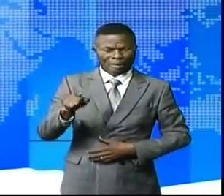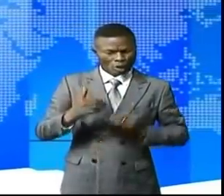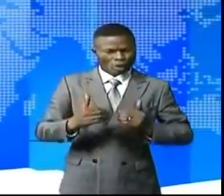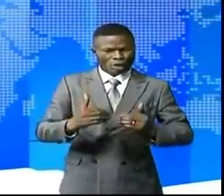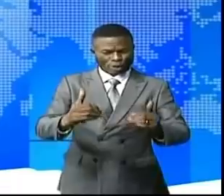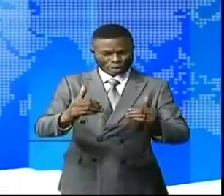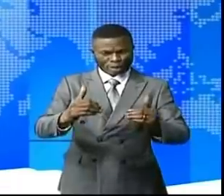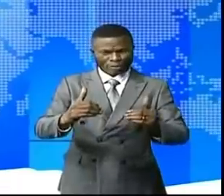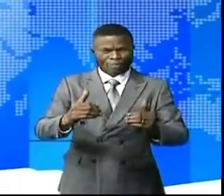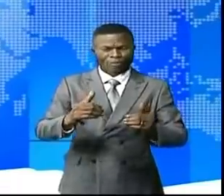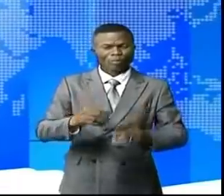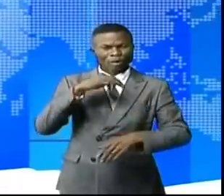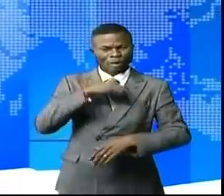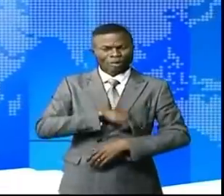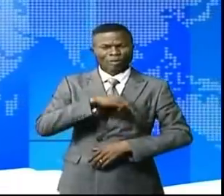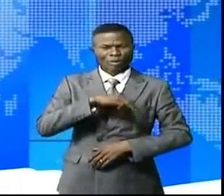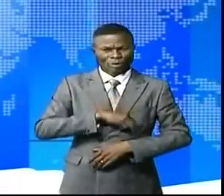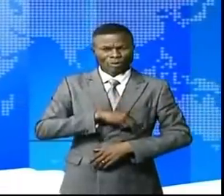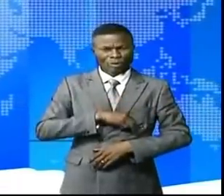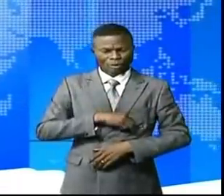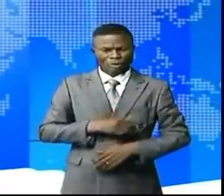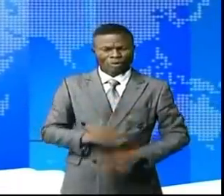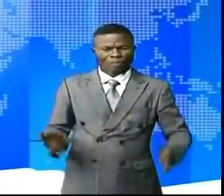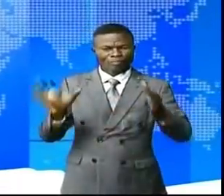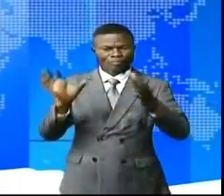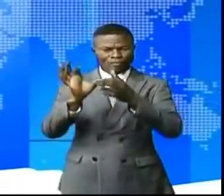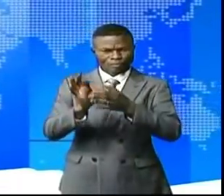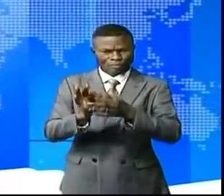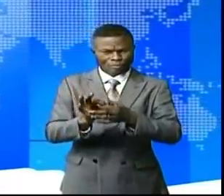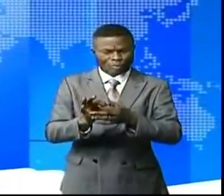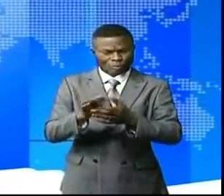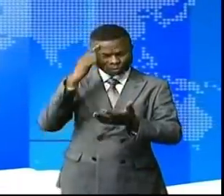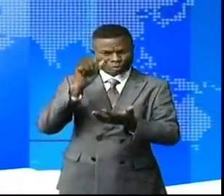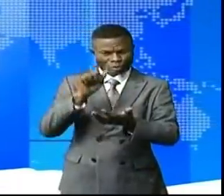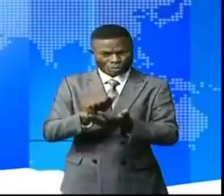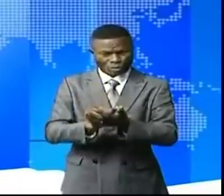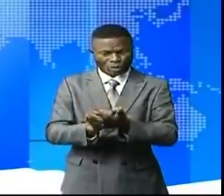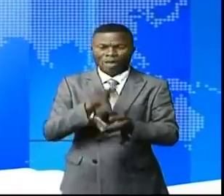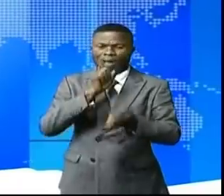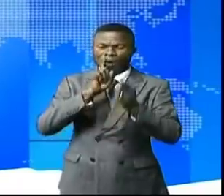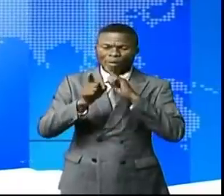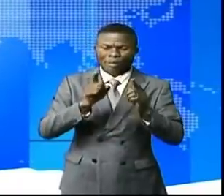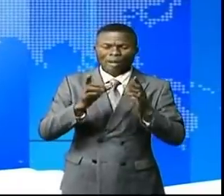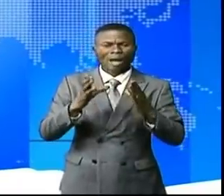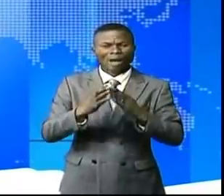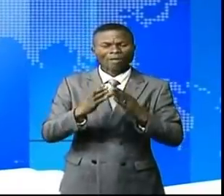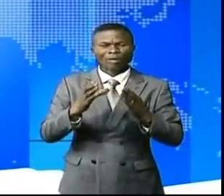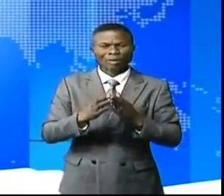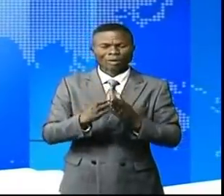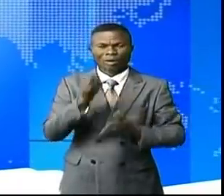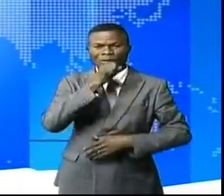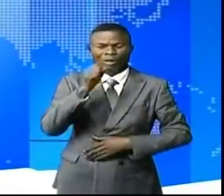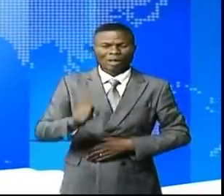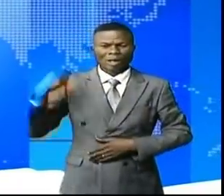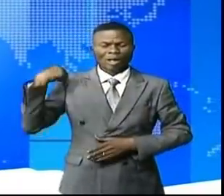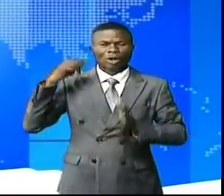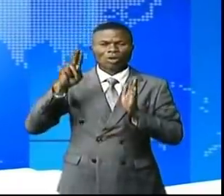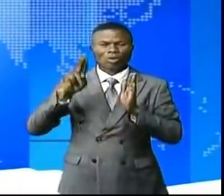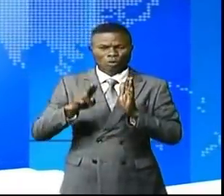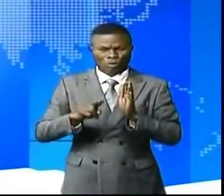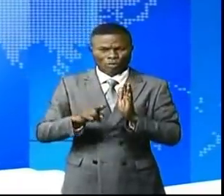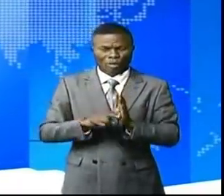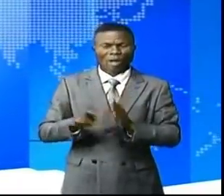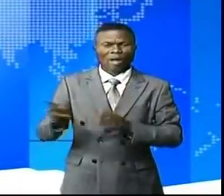à poursuivre leur mission de réconciliation. Pour ce faire, ils ont échangé avec l'ancien gouverneur